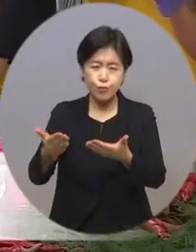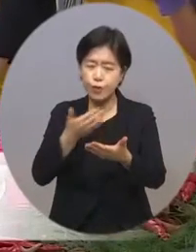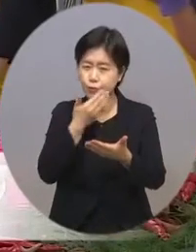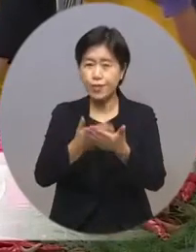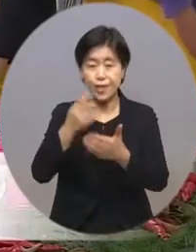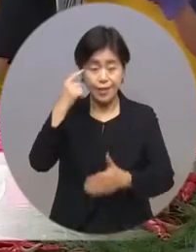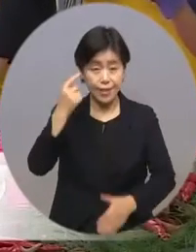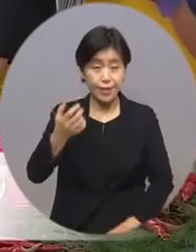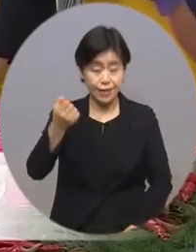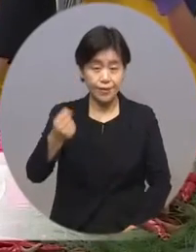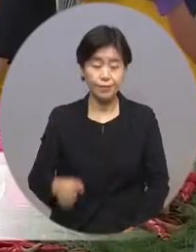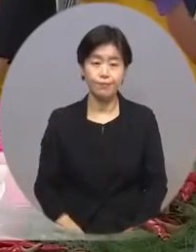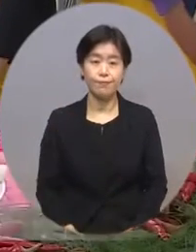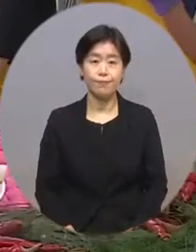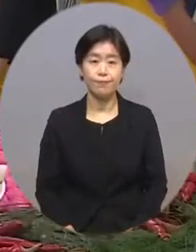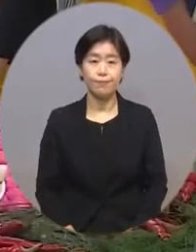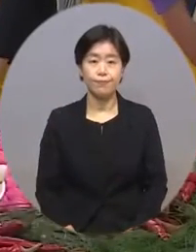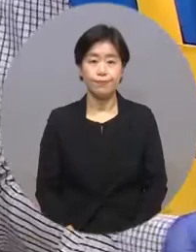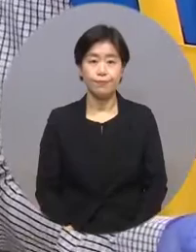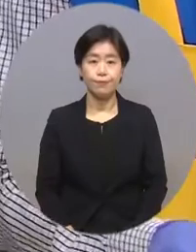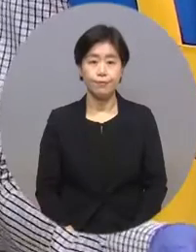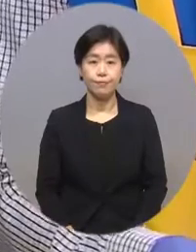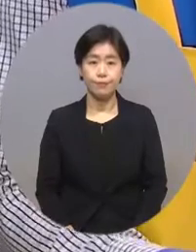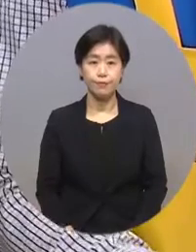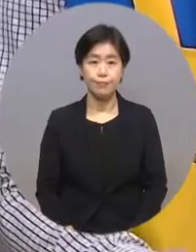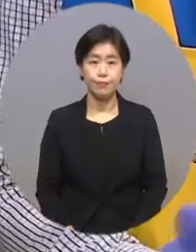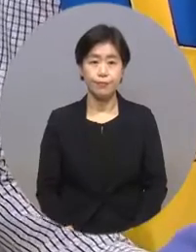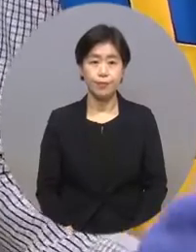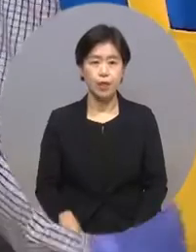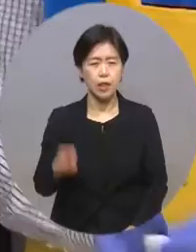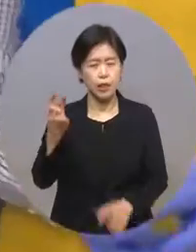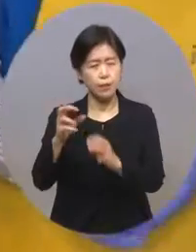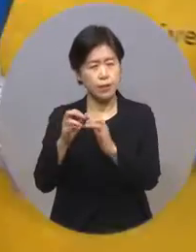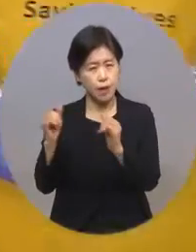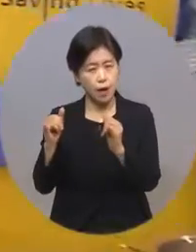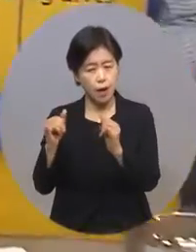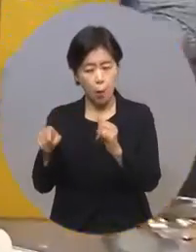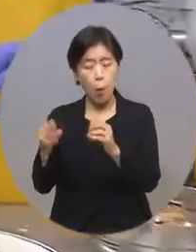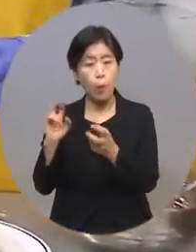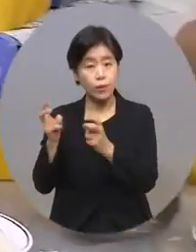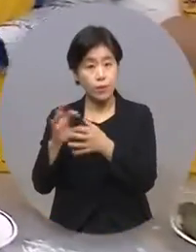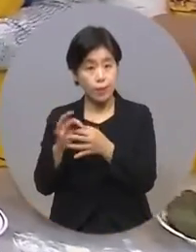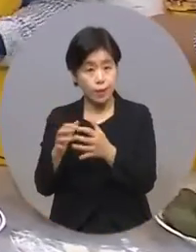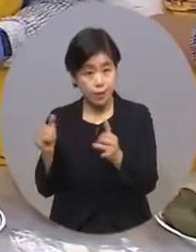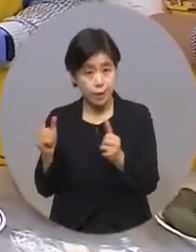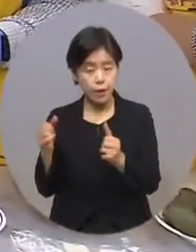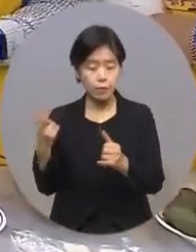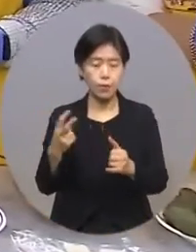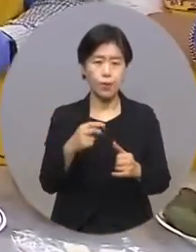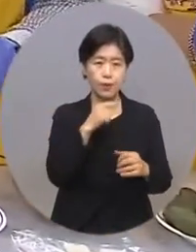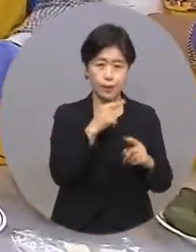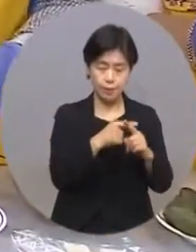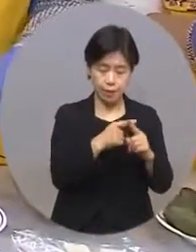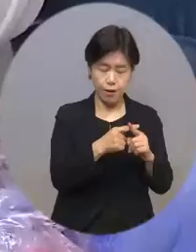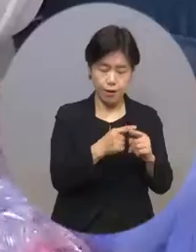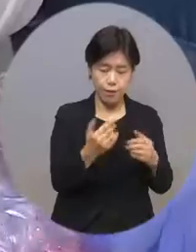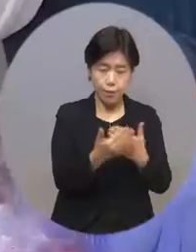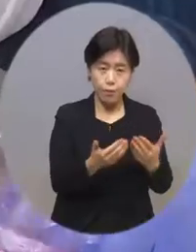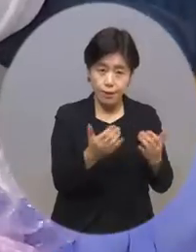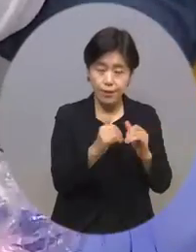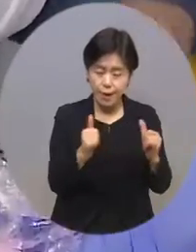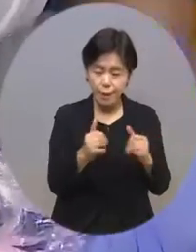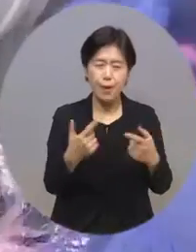하려고 집중을 하고 있습니다, 현재. 30여 명의 고려아연 임직원과 적십자 봉사원이 추석을 맞아